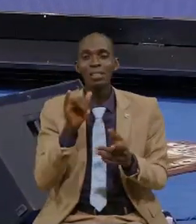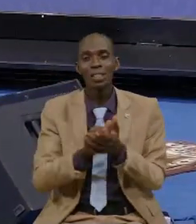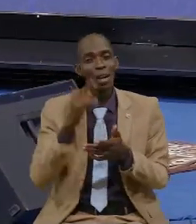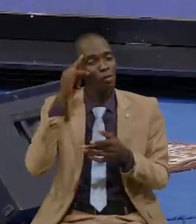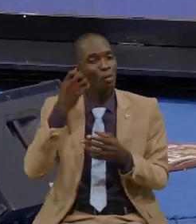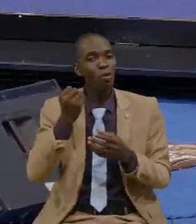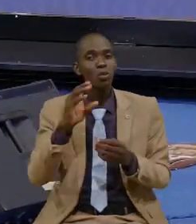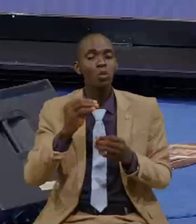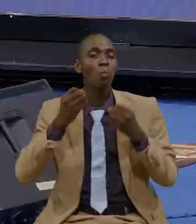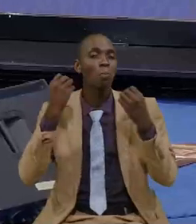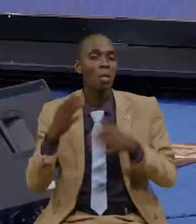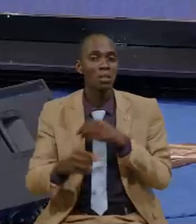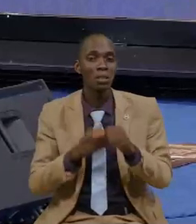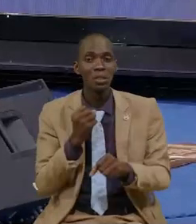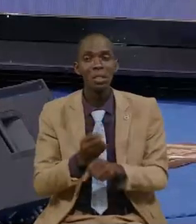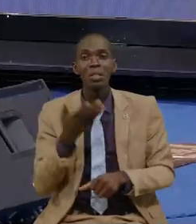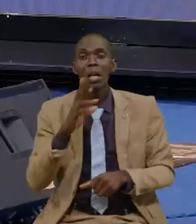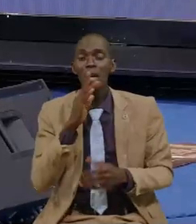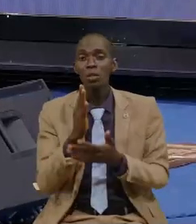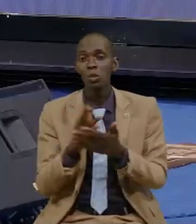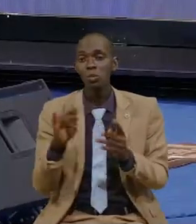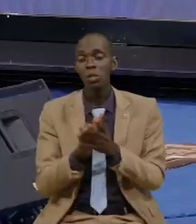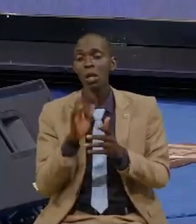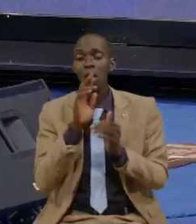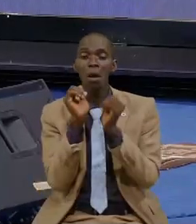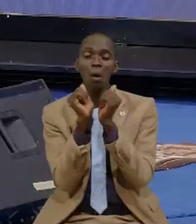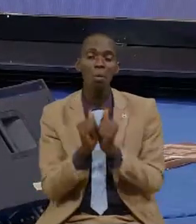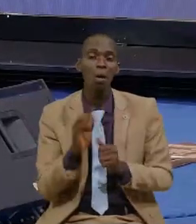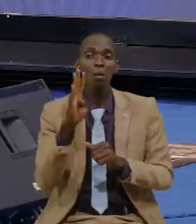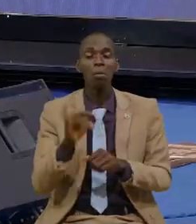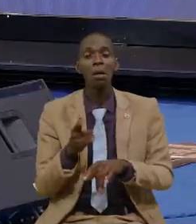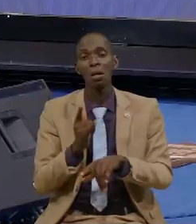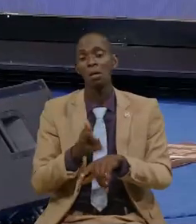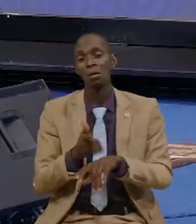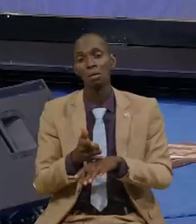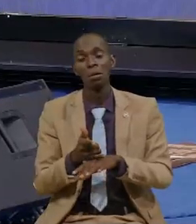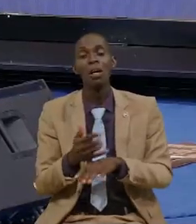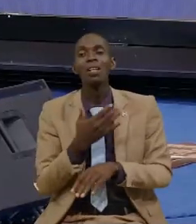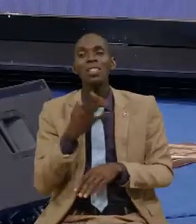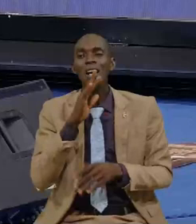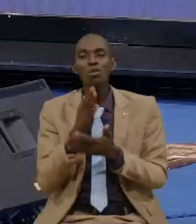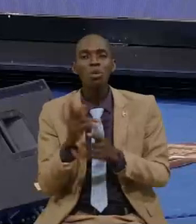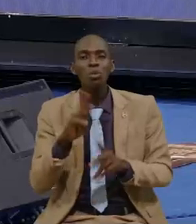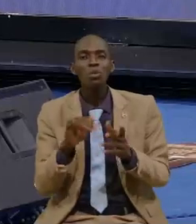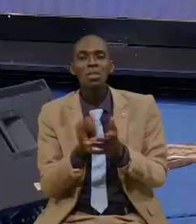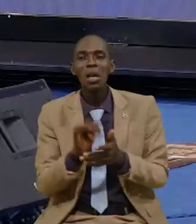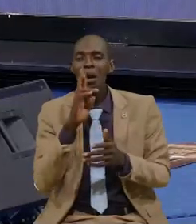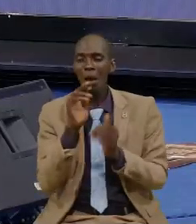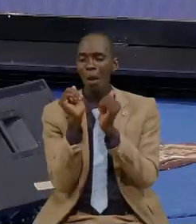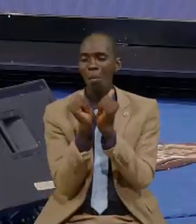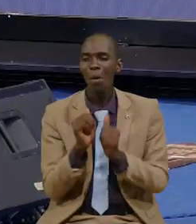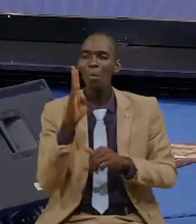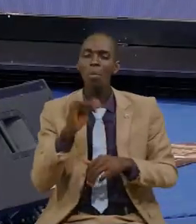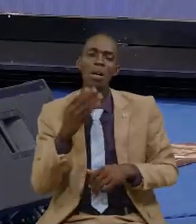ça depuis des années. Il y a des gens qui sont liés par l'alcool, des gens liés par le mal.